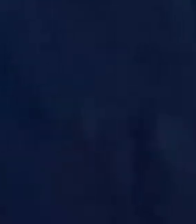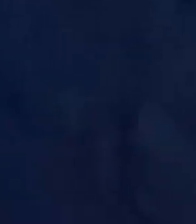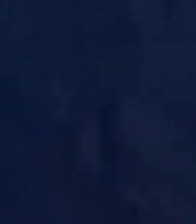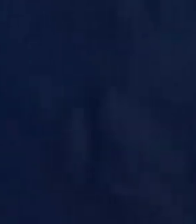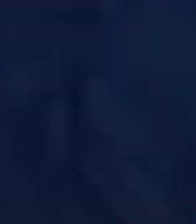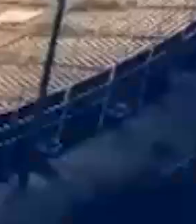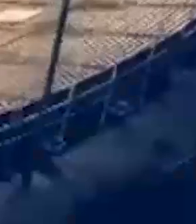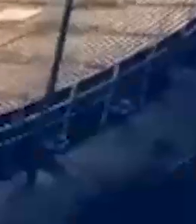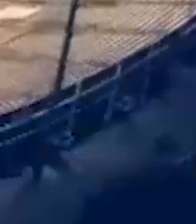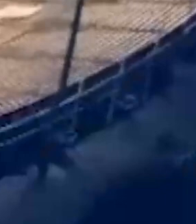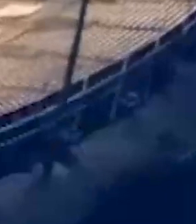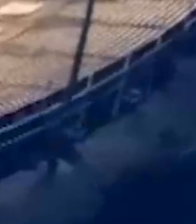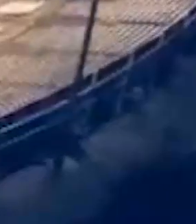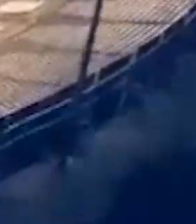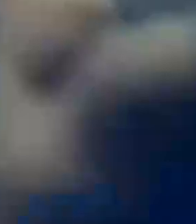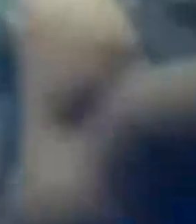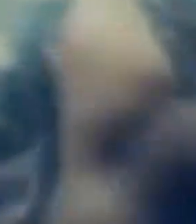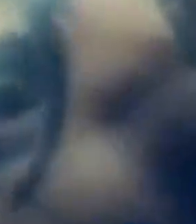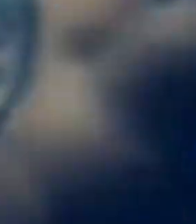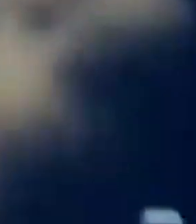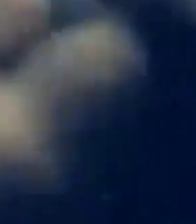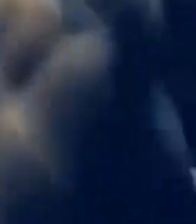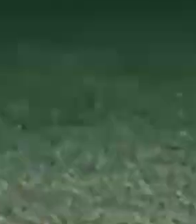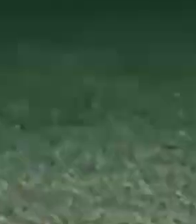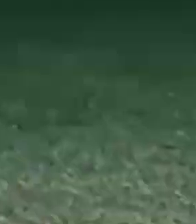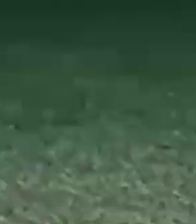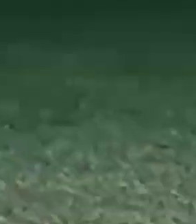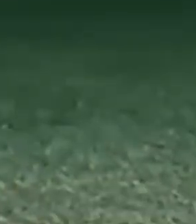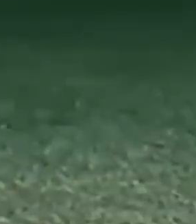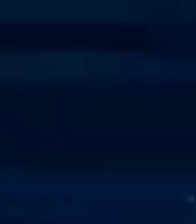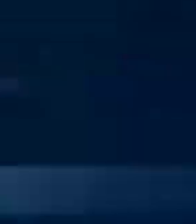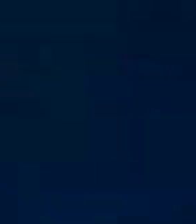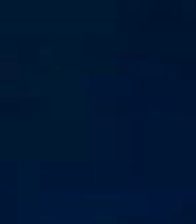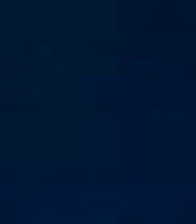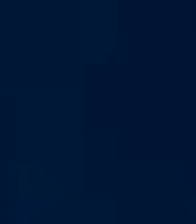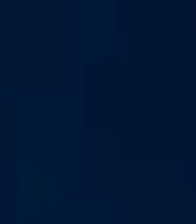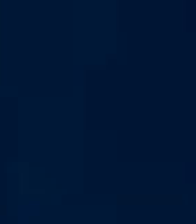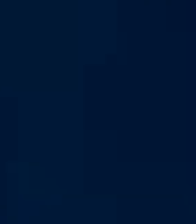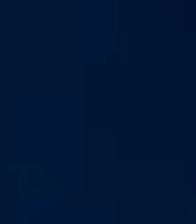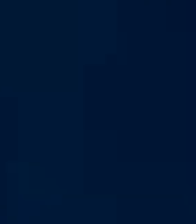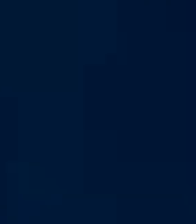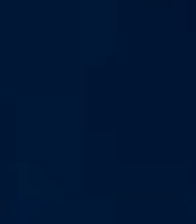Одинxbet.